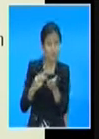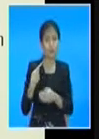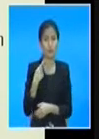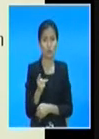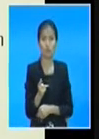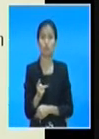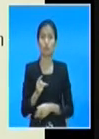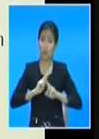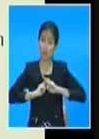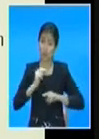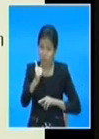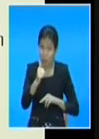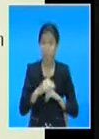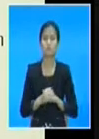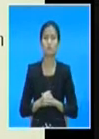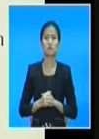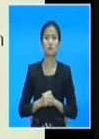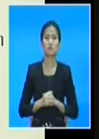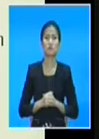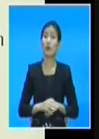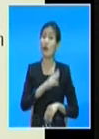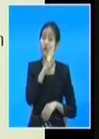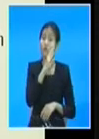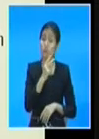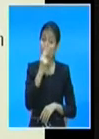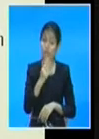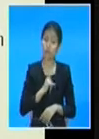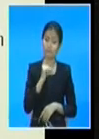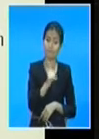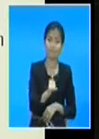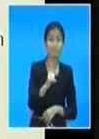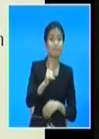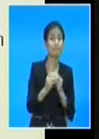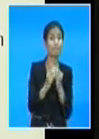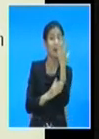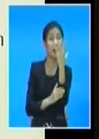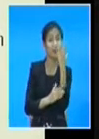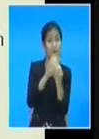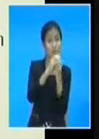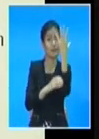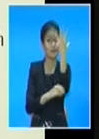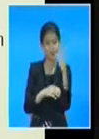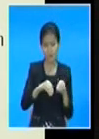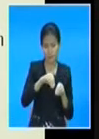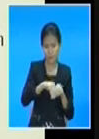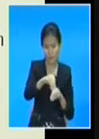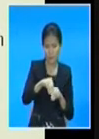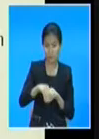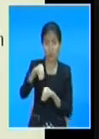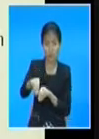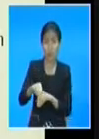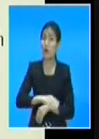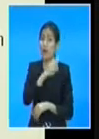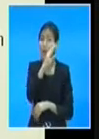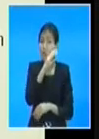ครับคืออย่างนี้ครับถ้าท่านไปดูนะฮะการปลูกป่าปลูกต้นไม้เนี่ยนะถ้าเป็นต้นไม้ประเ